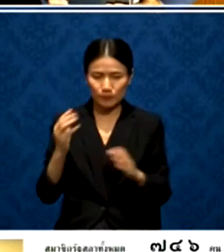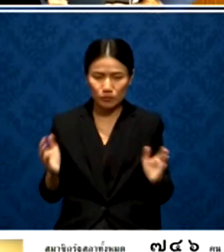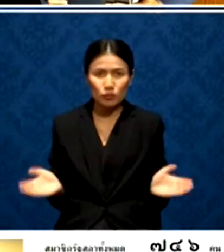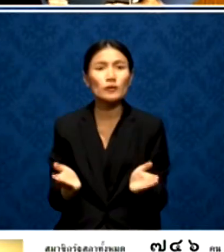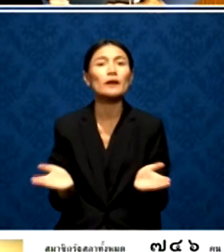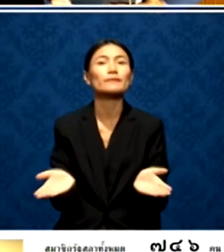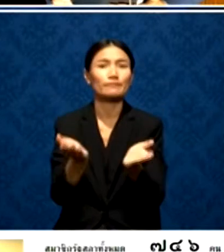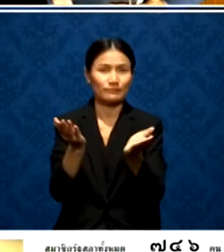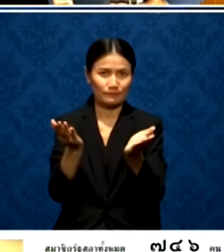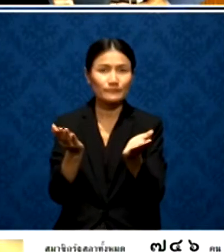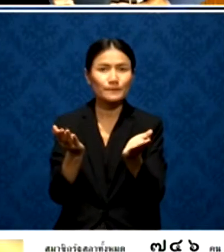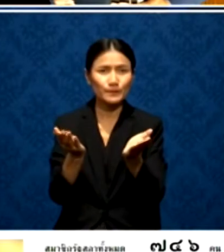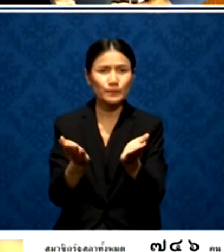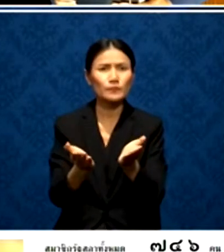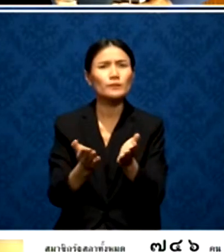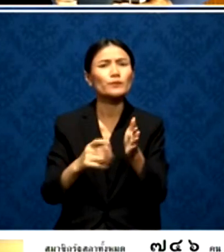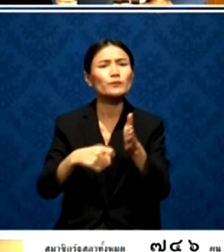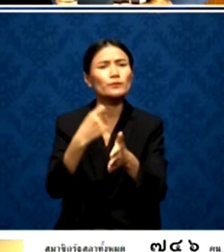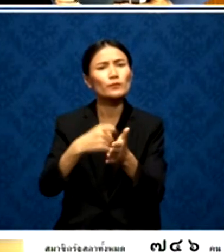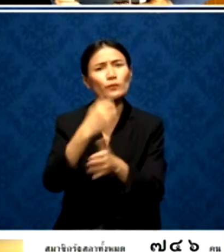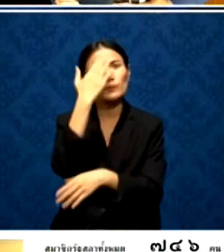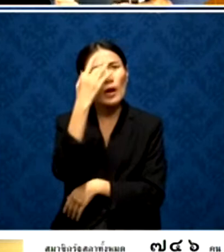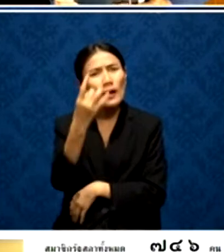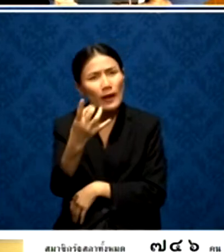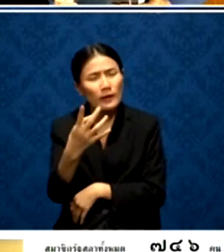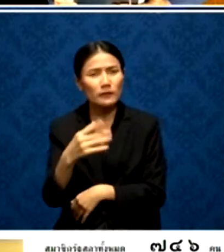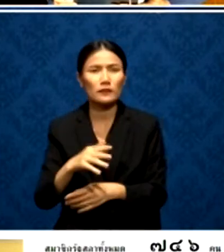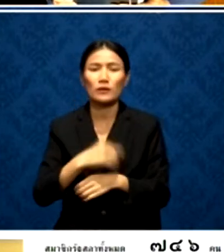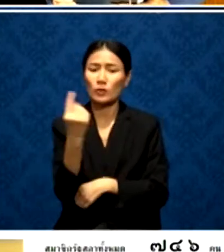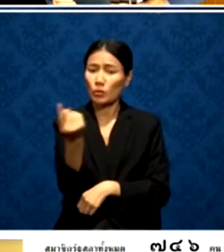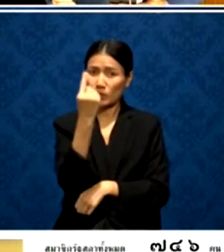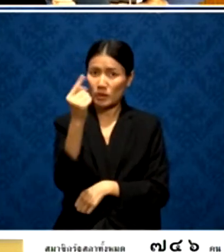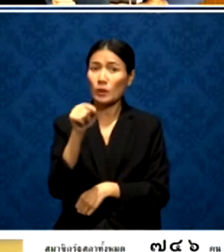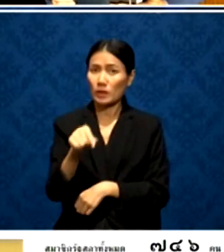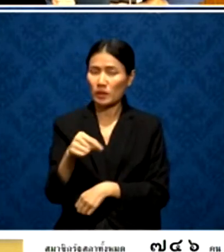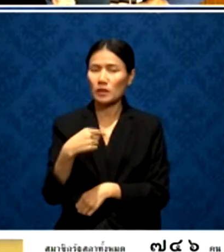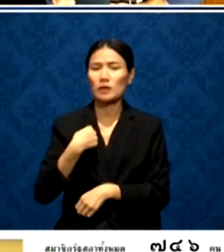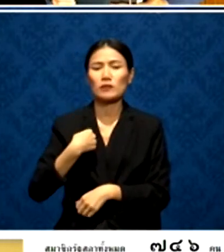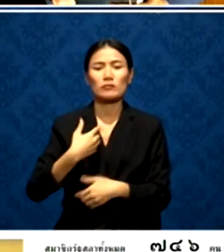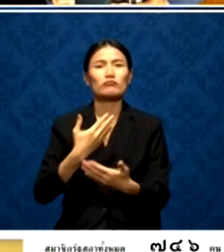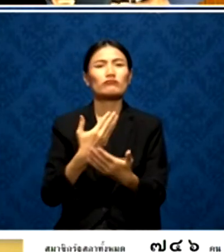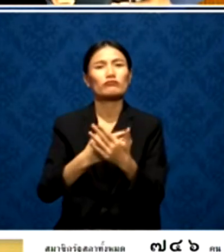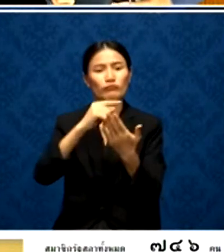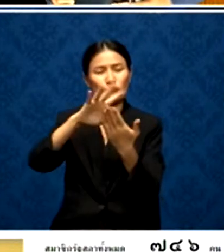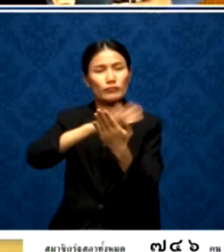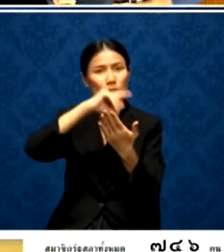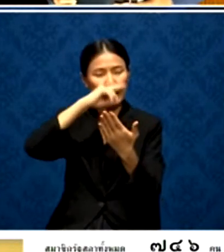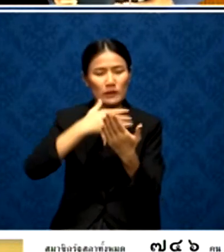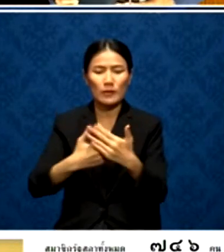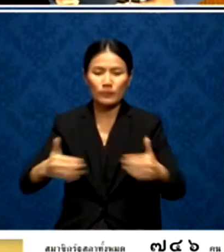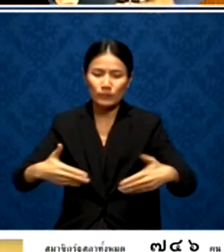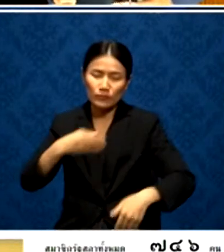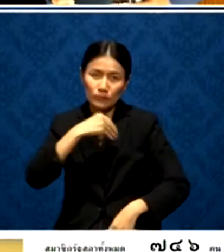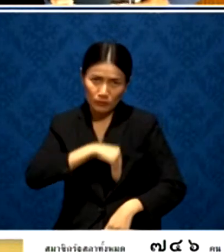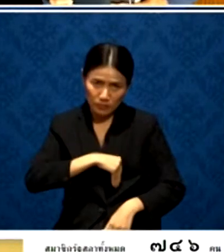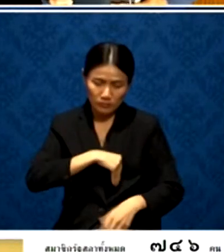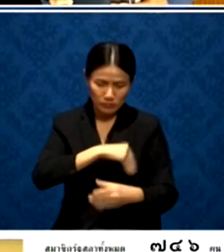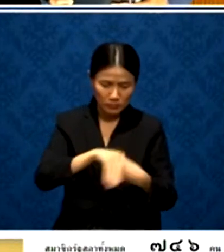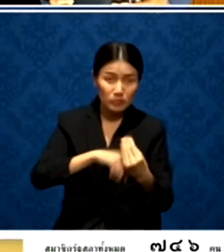ที่ยวจะเป็นกุญแจดอกแรกในการสร้างรายได้ที่สามารถกระตุ้นเศรษฐกิจได้ในระยะ